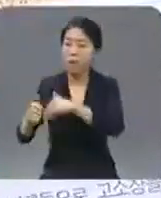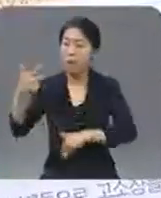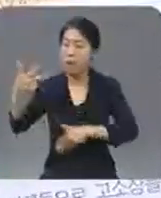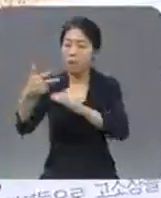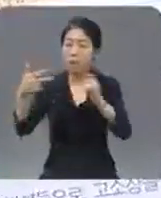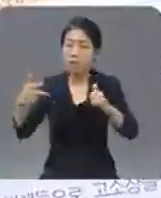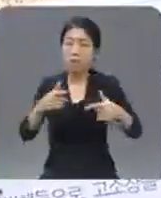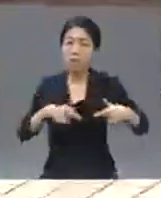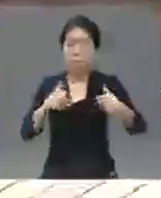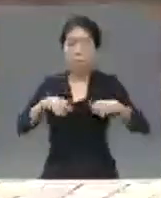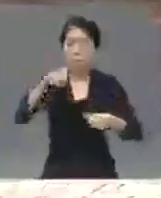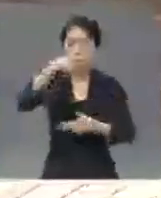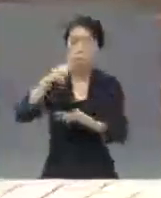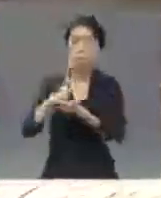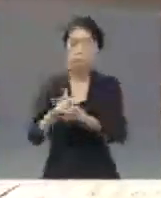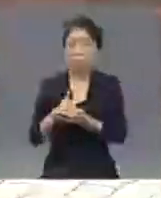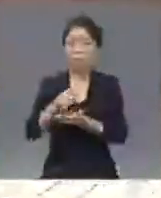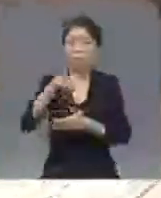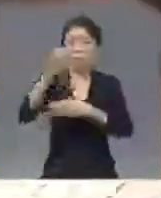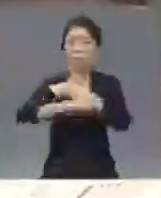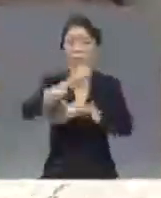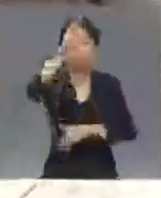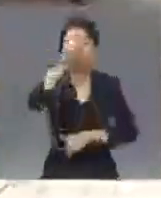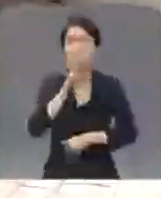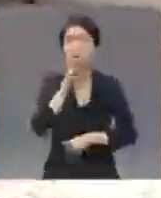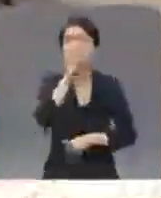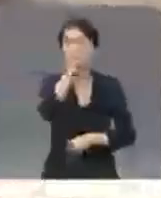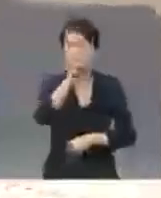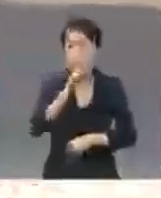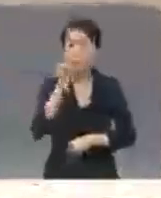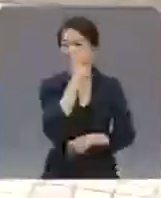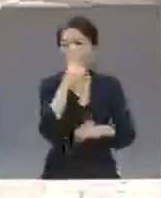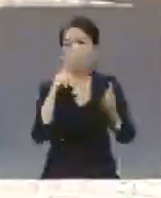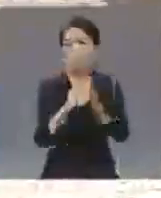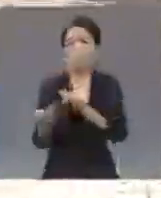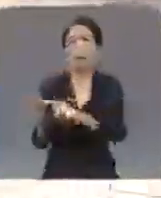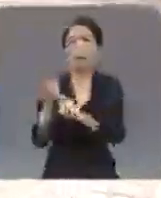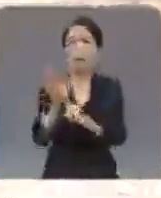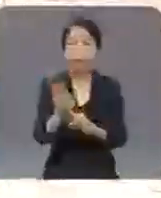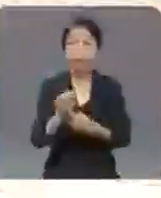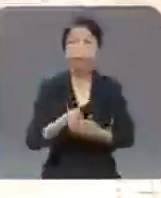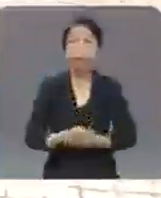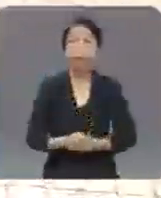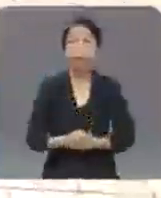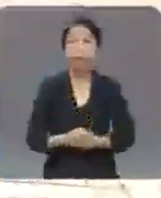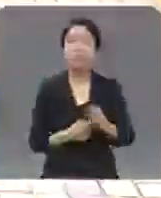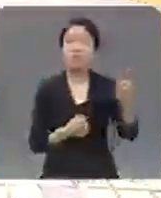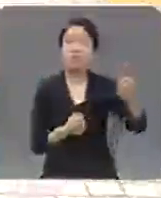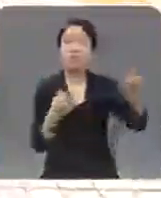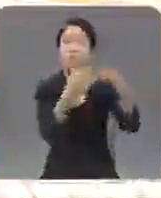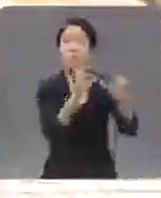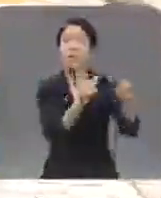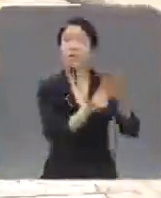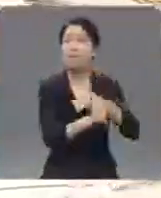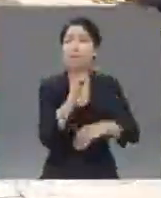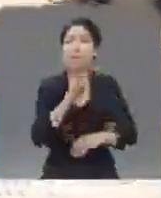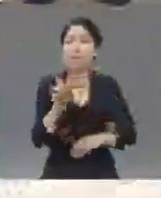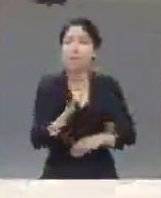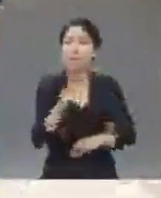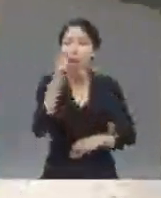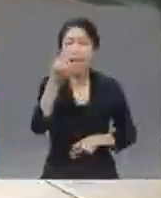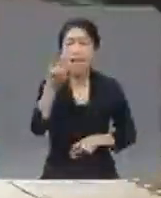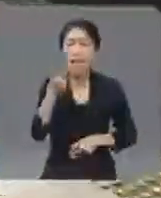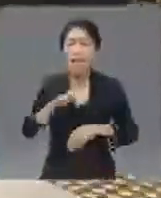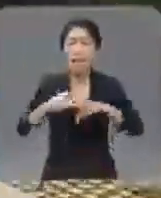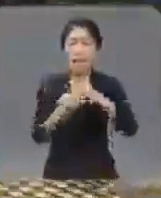7명을 명예훼손혐의로 광주서부경찰서에 고소한 것을 확인했다고 밝혔습니다 두 공법단체 대표는 지난달